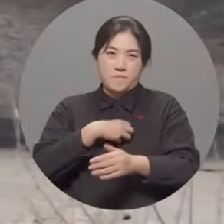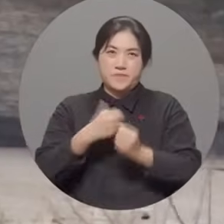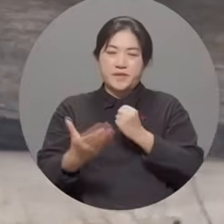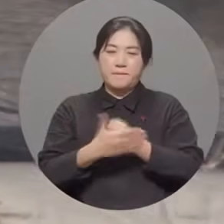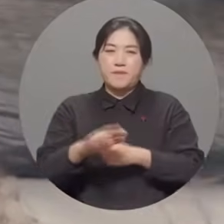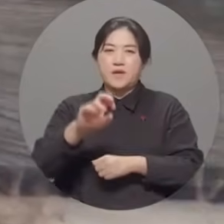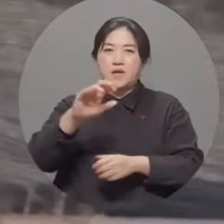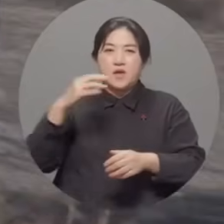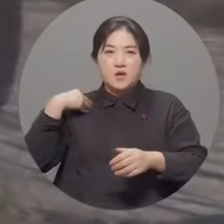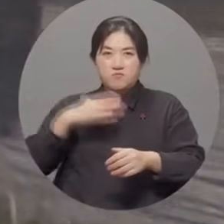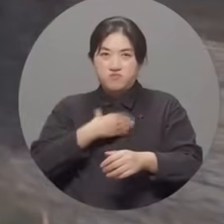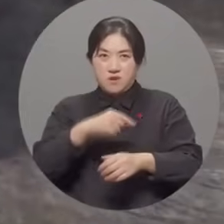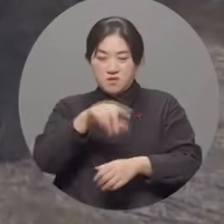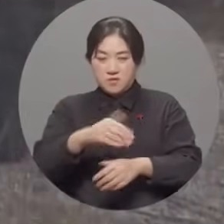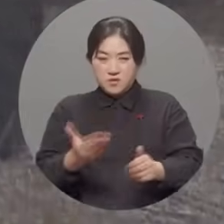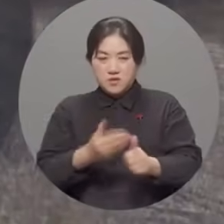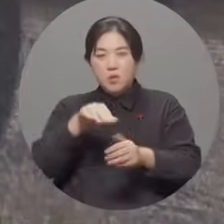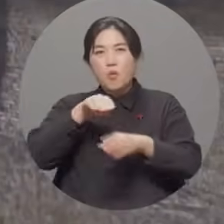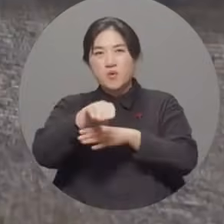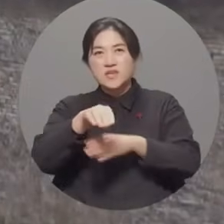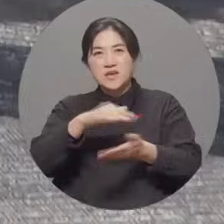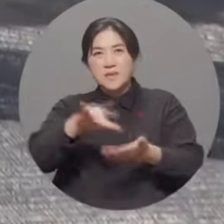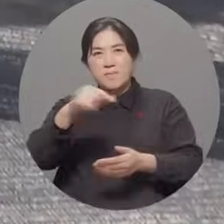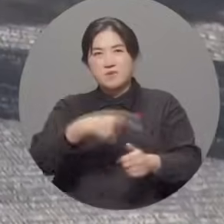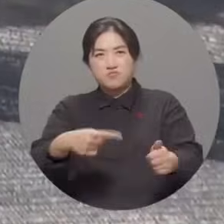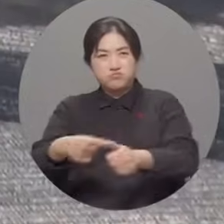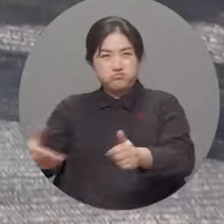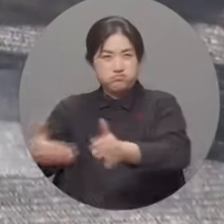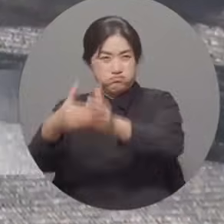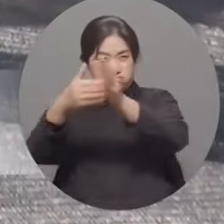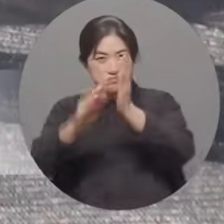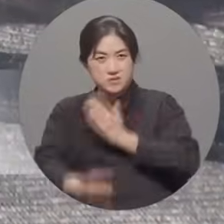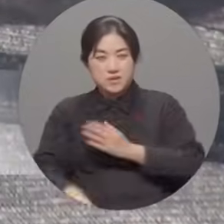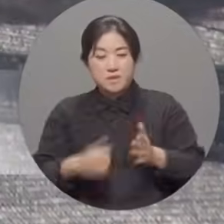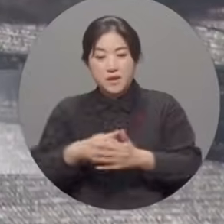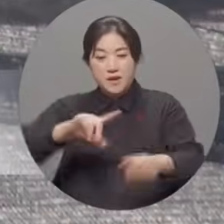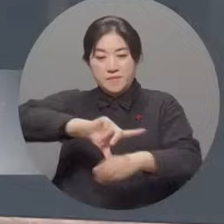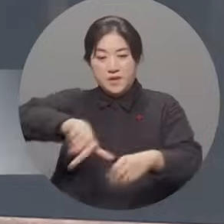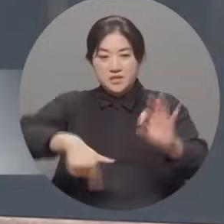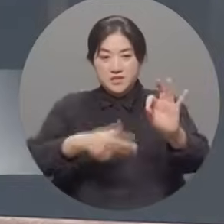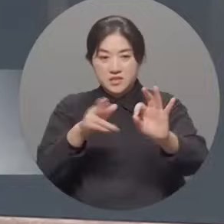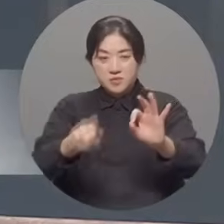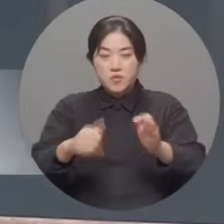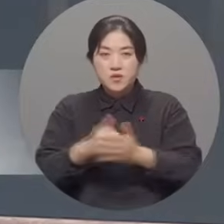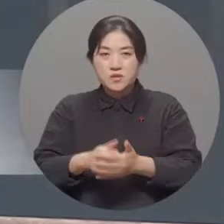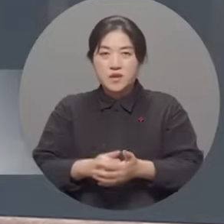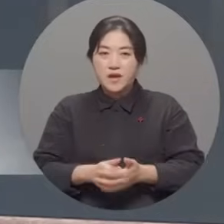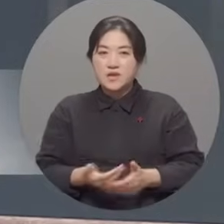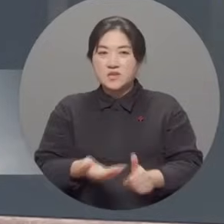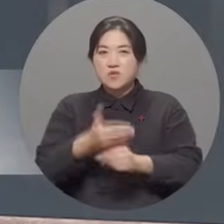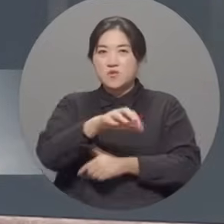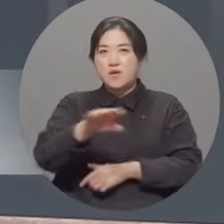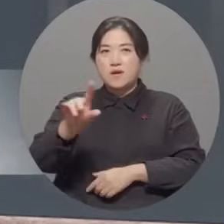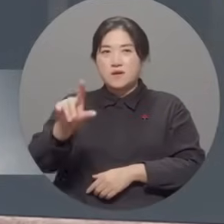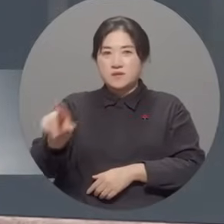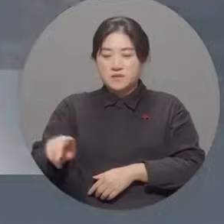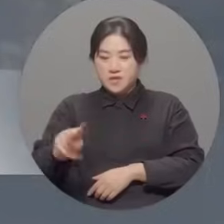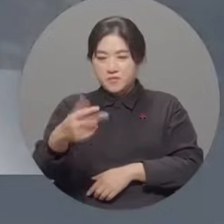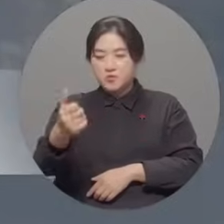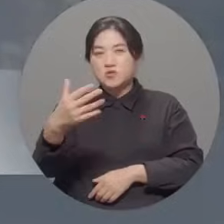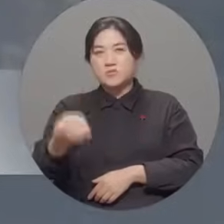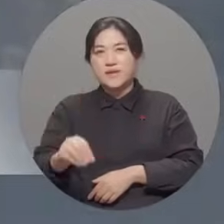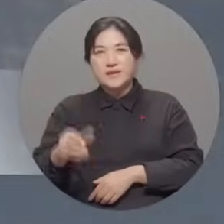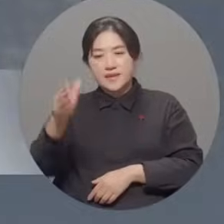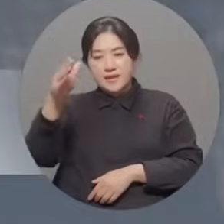농장에서 키우던 오리 16,000여 마리가 살처분됐지만 반경 10km 내 농장 47곳에서 256만 마리